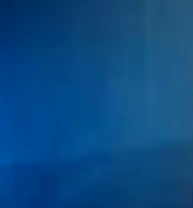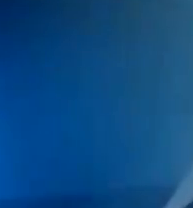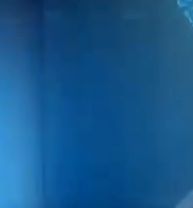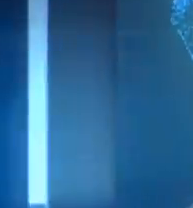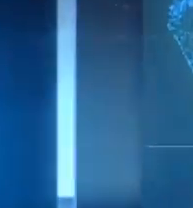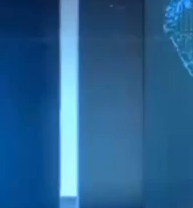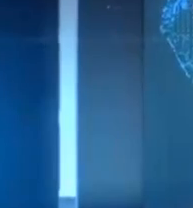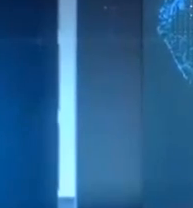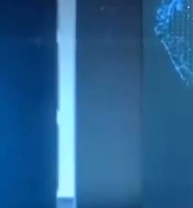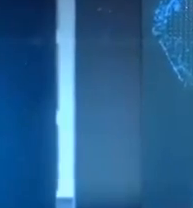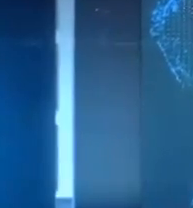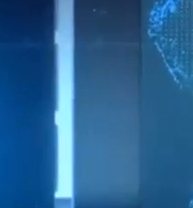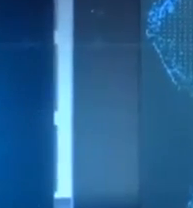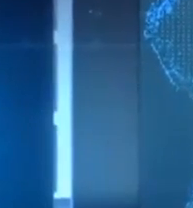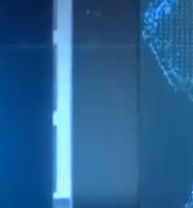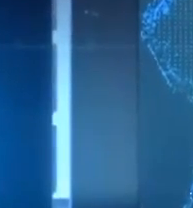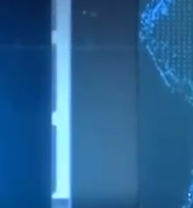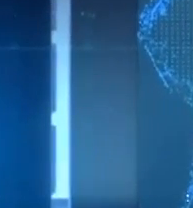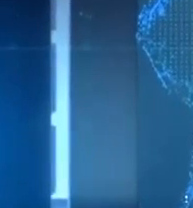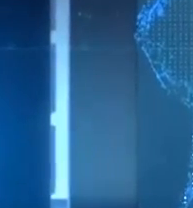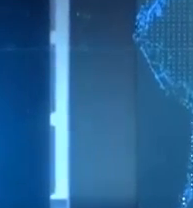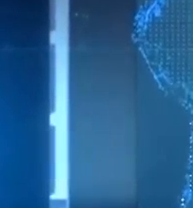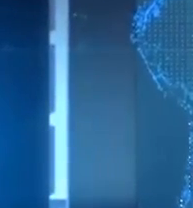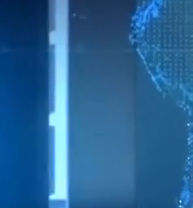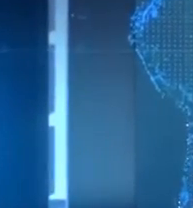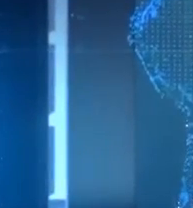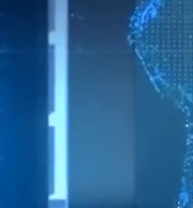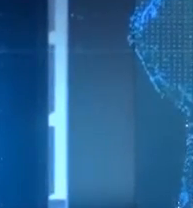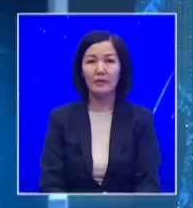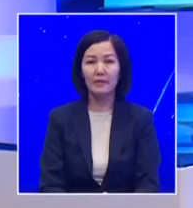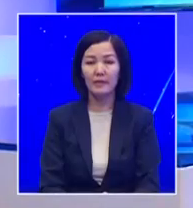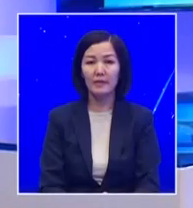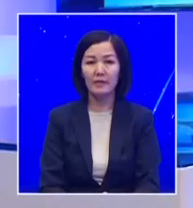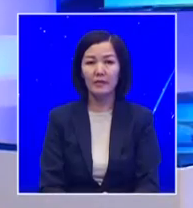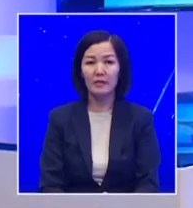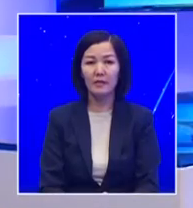Қабжат Мұхамеджан, Нұржан Мұқанов, Жетісу арнасы, Талдықорған.